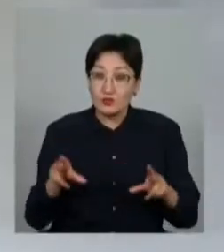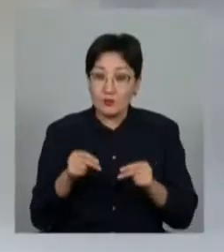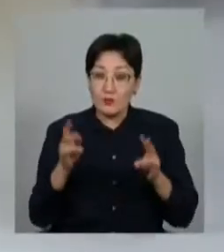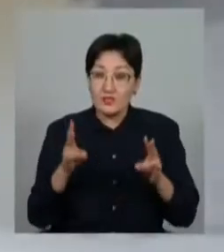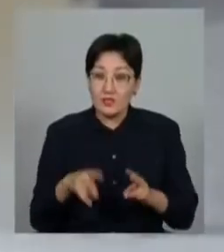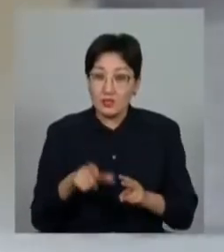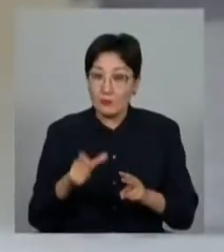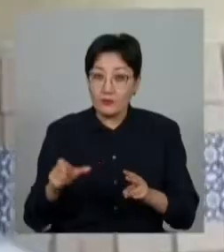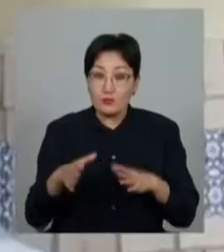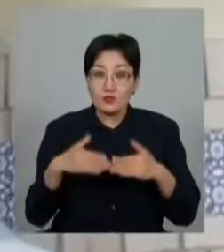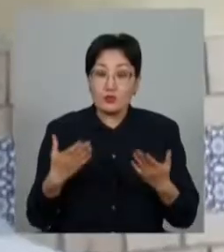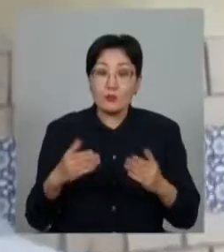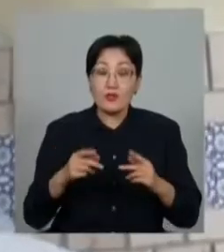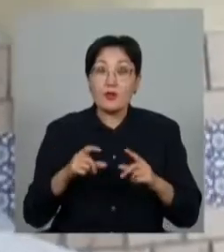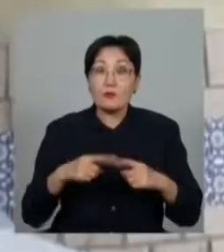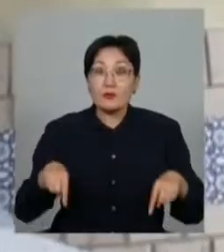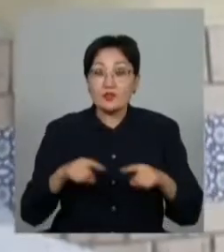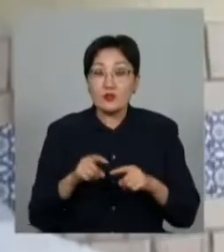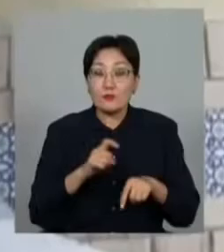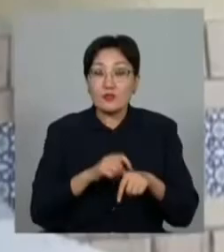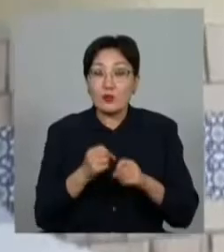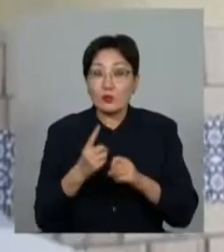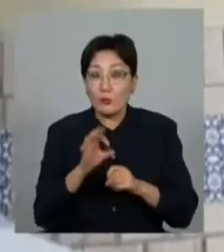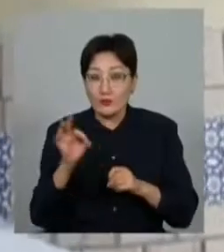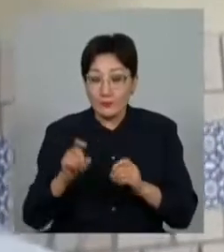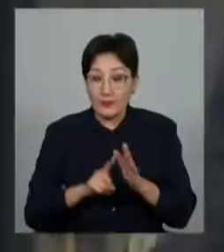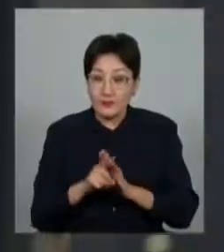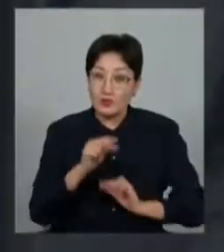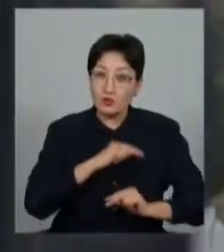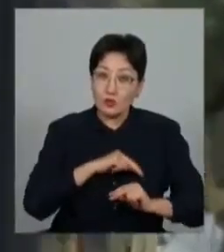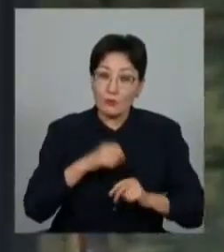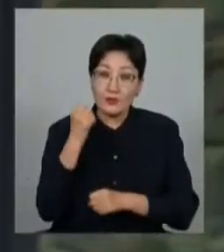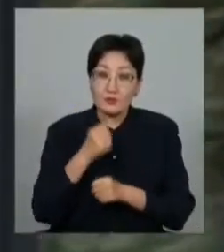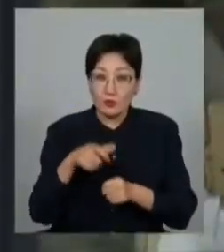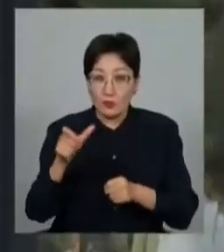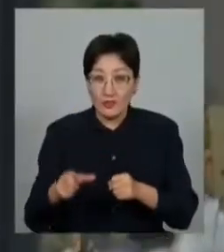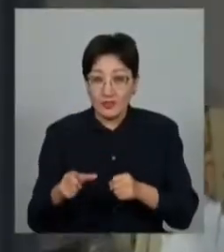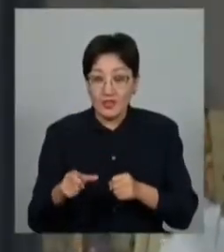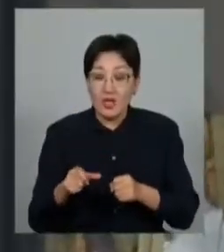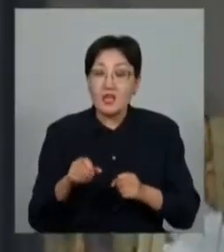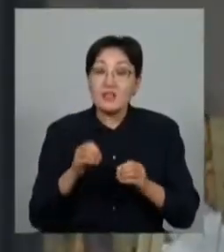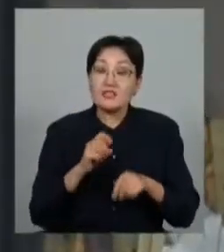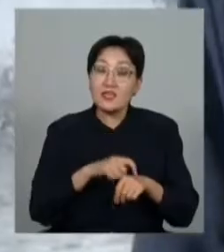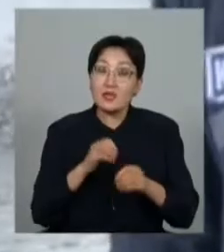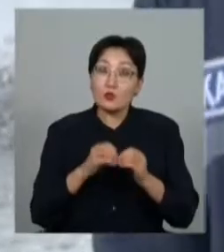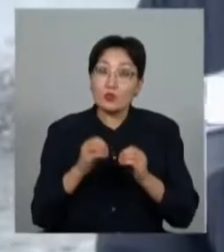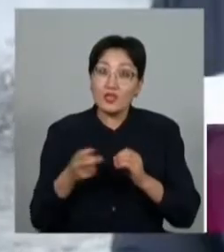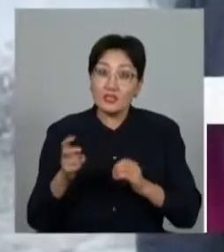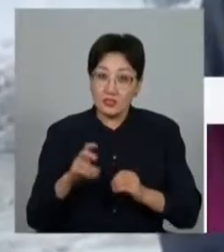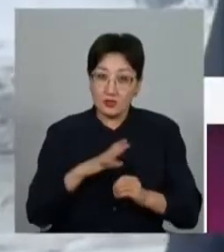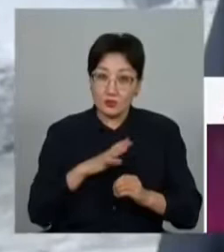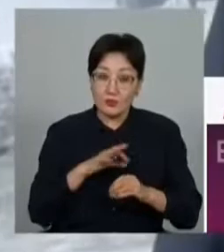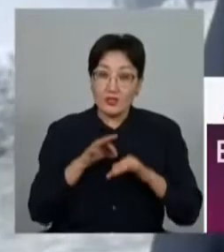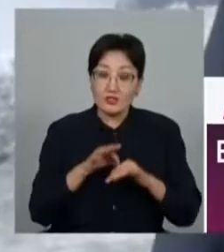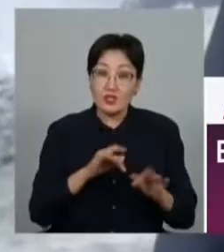зардап шеккендер жоқ. Мекеме сағат 11-ден бастап жұмыс істейді. Ал жұмысшылары сағат 10-да келген. Көйдегі